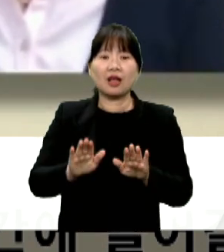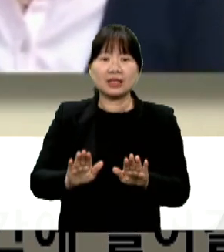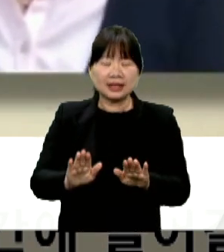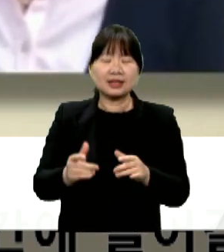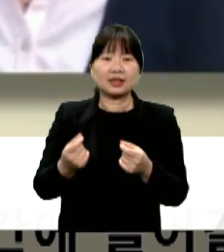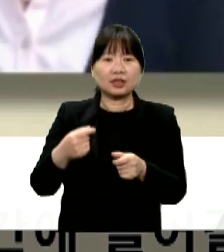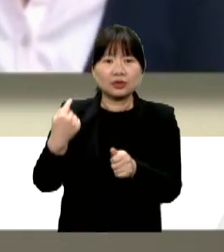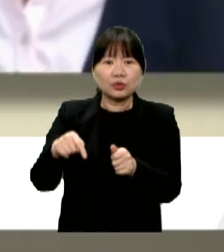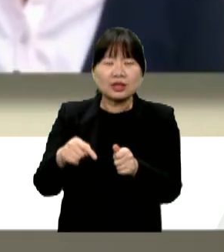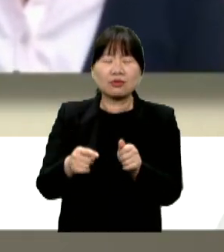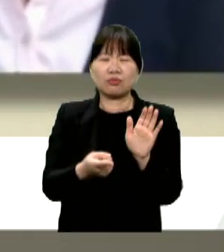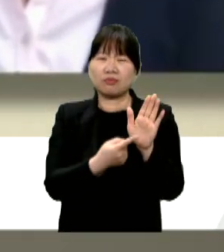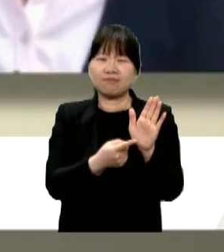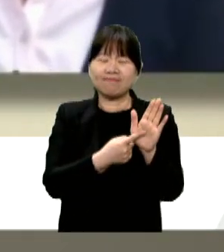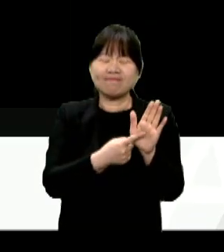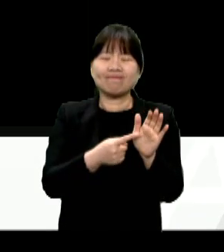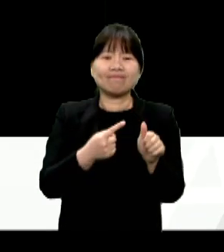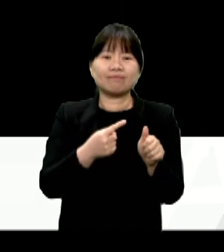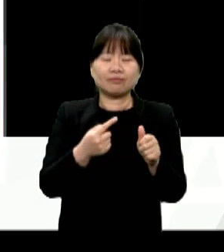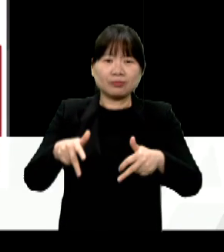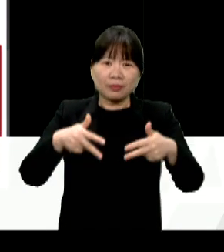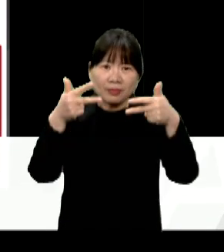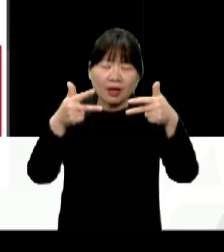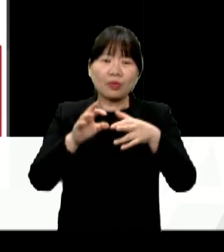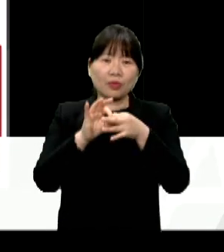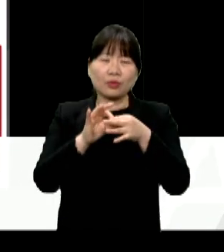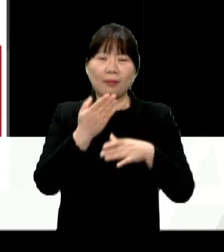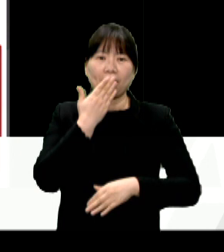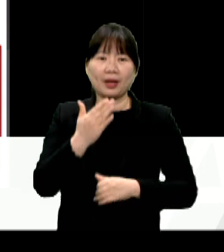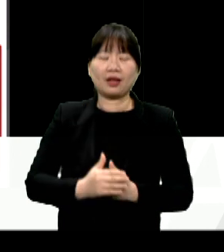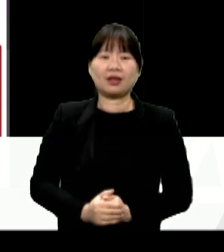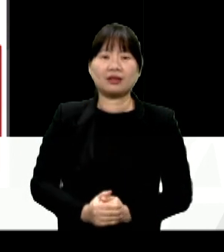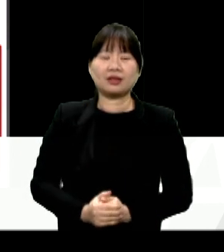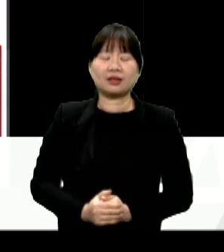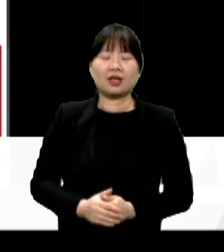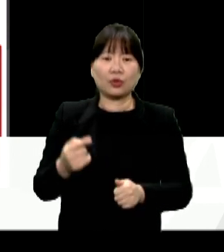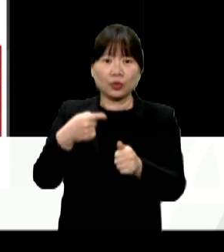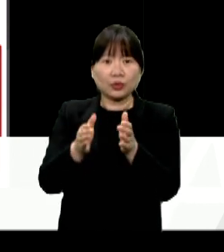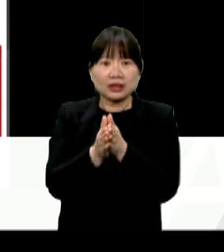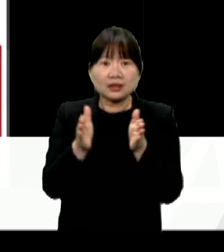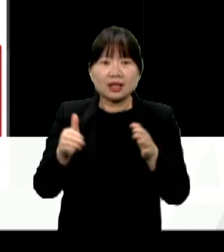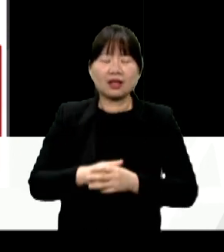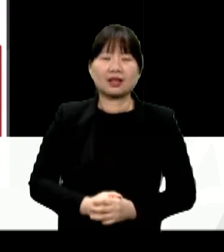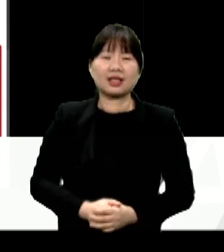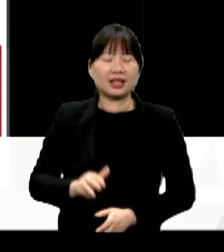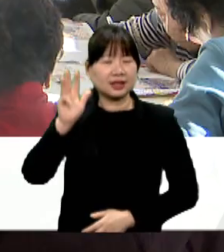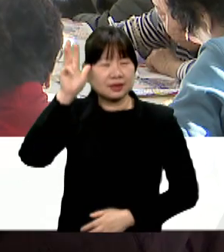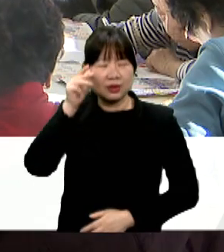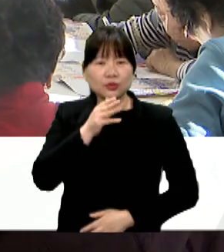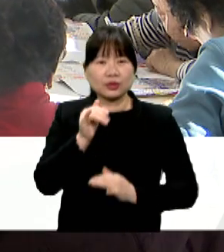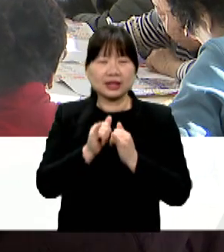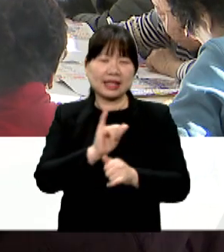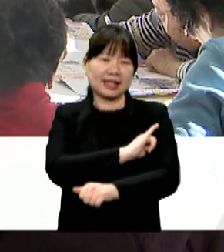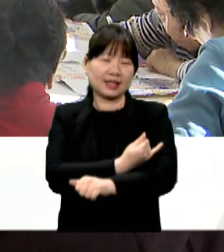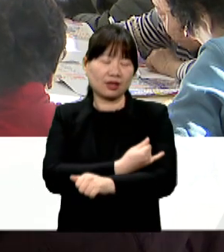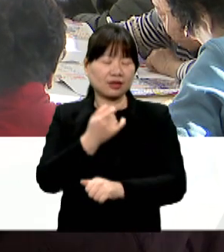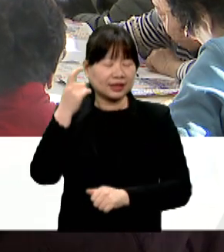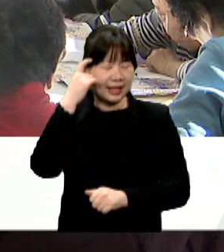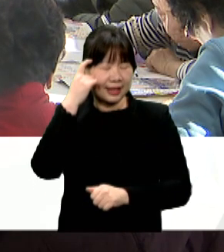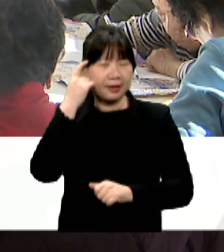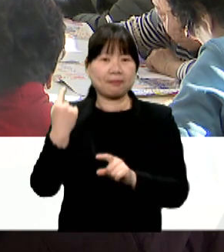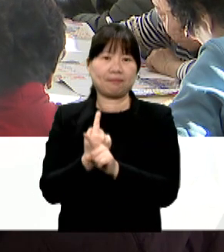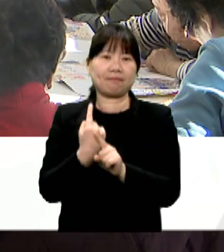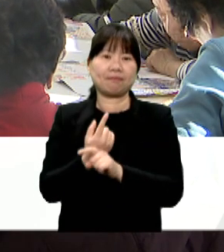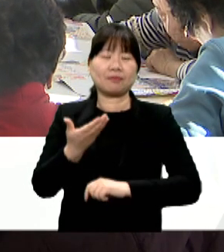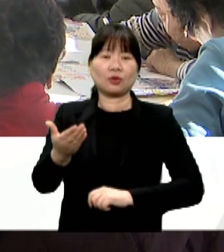휴머니튜드 케어 교육은 홍보 영상 배포 및 비대면 교육을 통해 이루어지고 있으며, 시는 이번 교육을 시작으로 치매 노인의 인권에